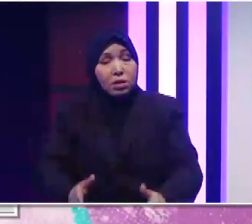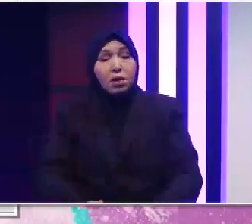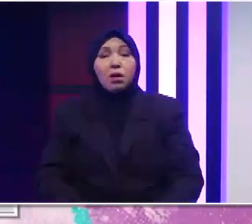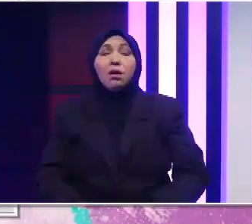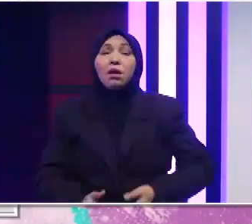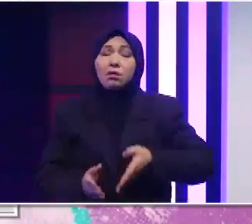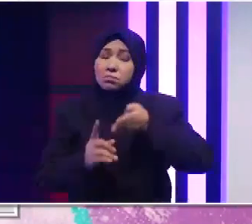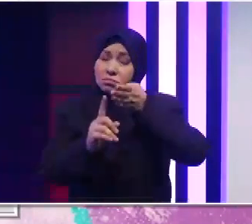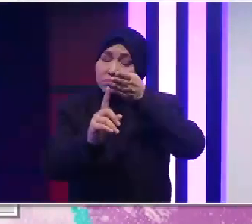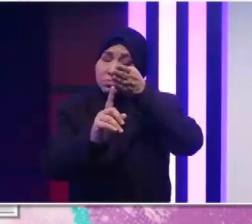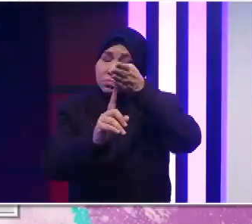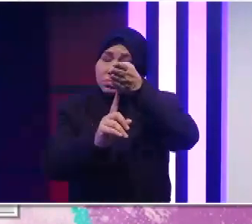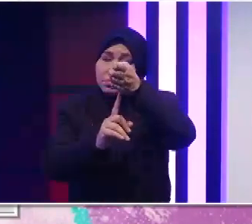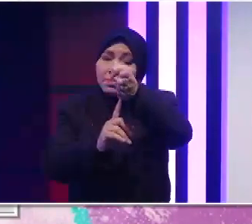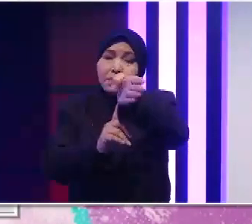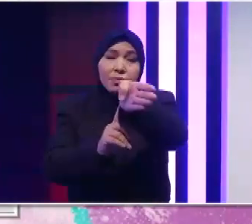bool